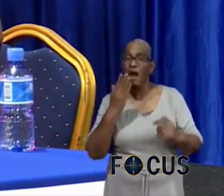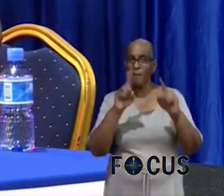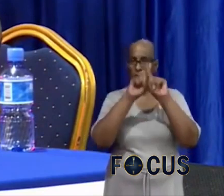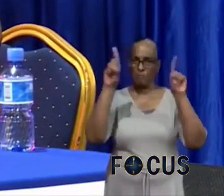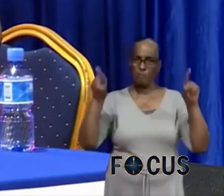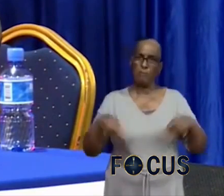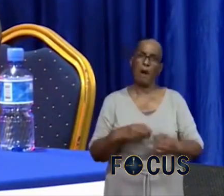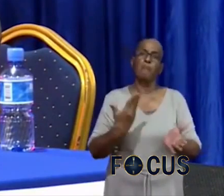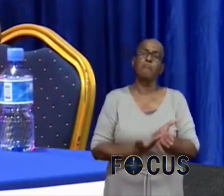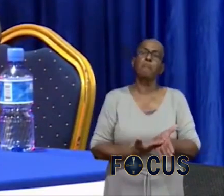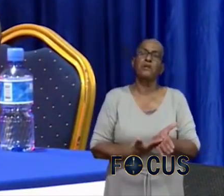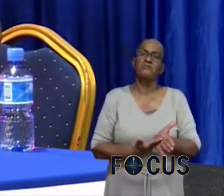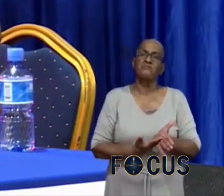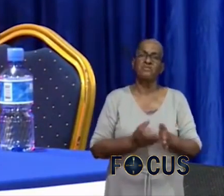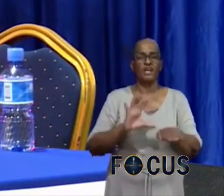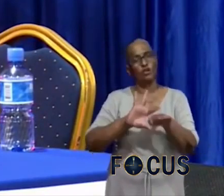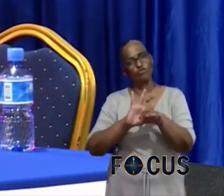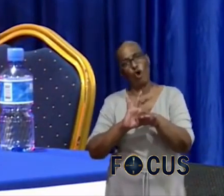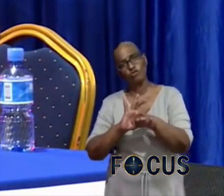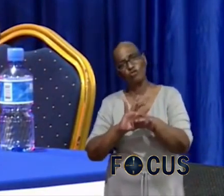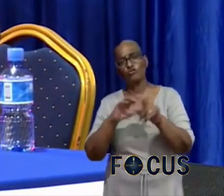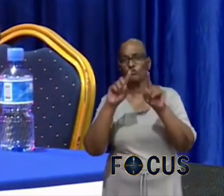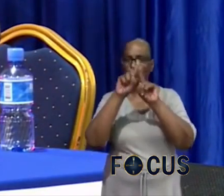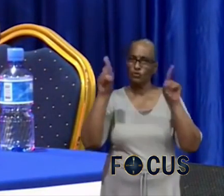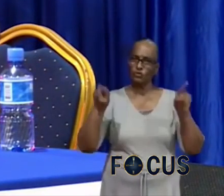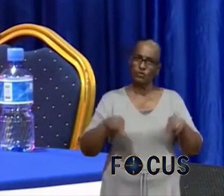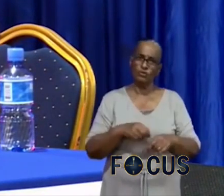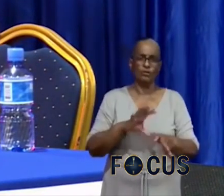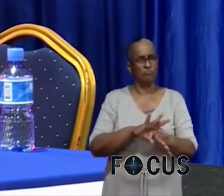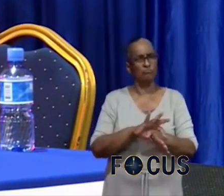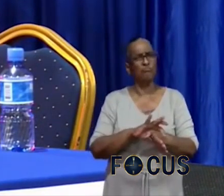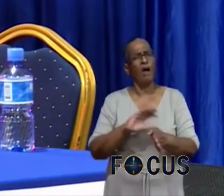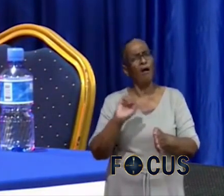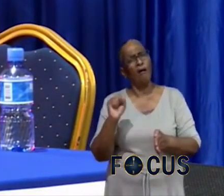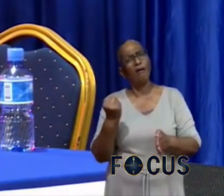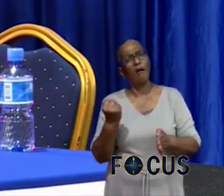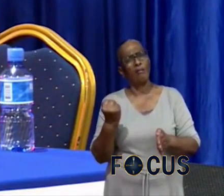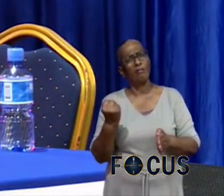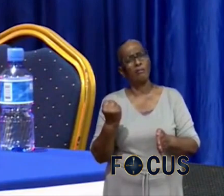verwijsbrief aanwezig is vanuit een arts of zo. Maar natuurlijk kunnen er dusdanige,